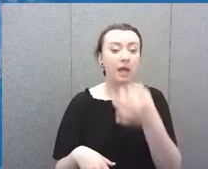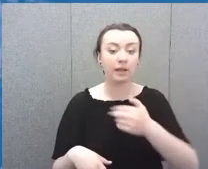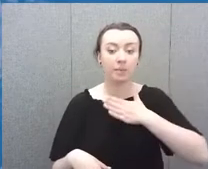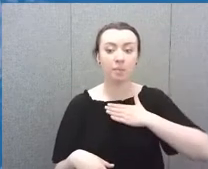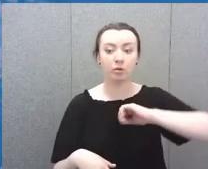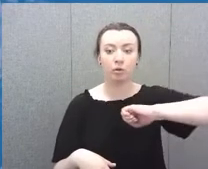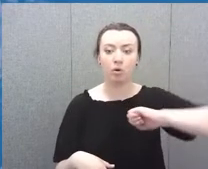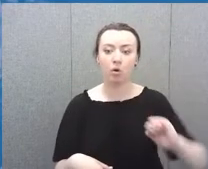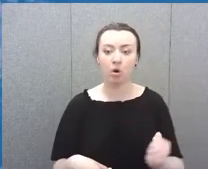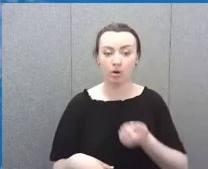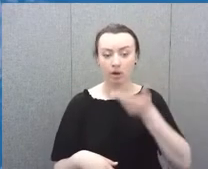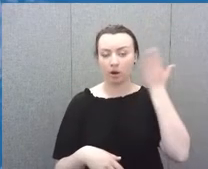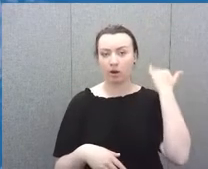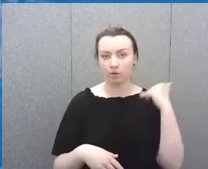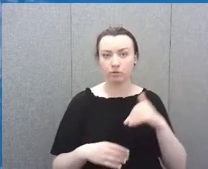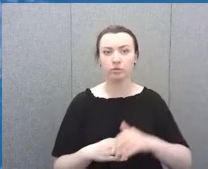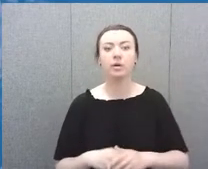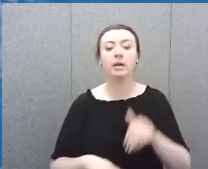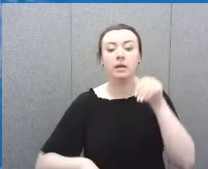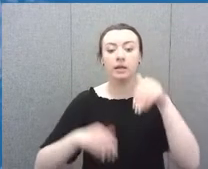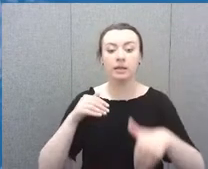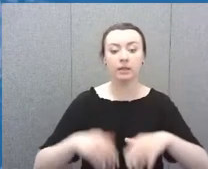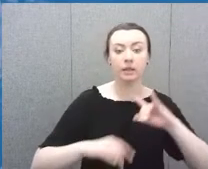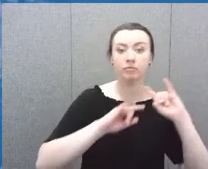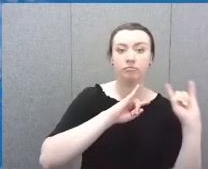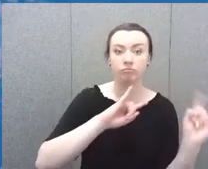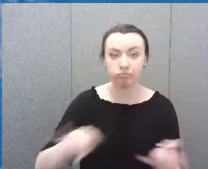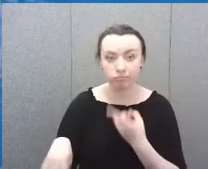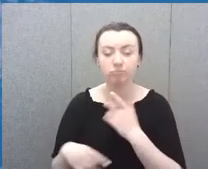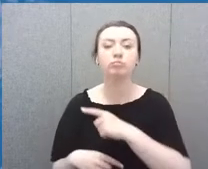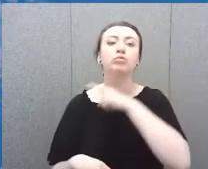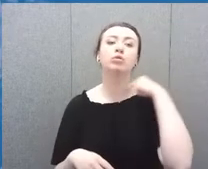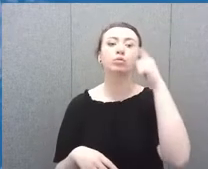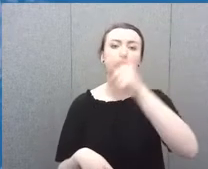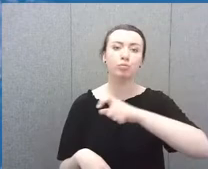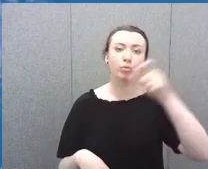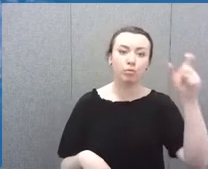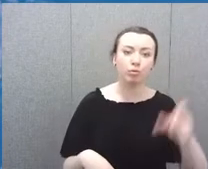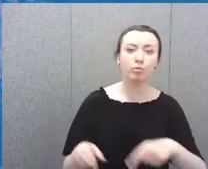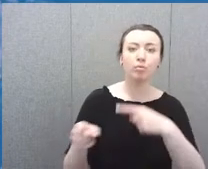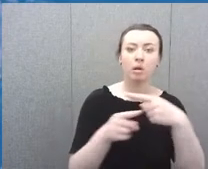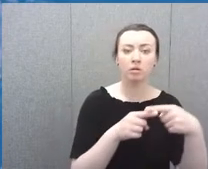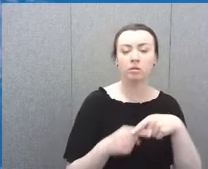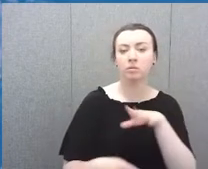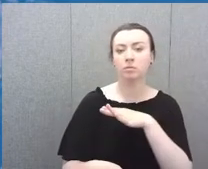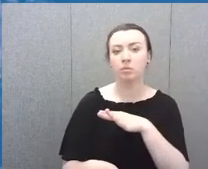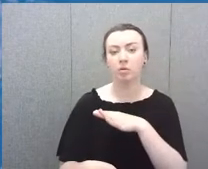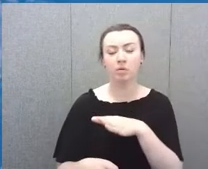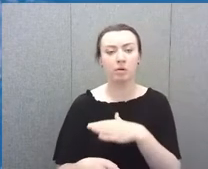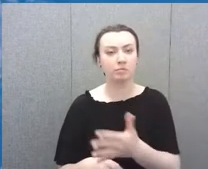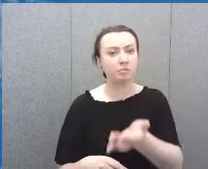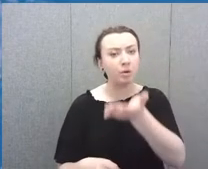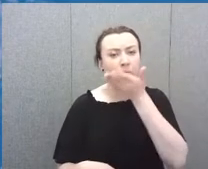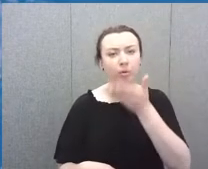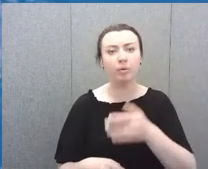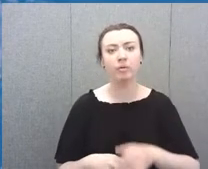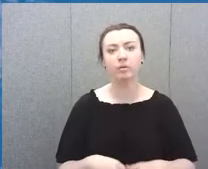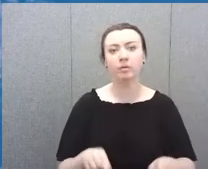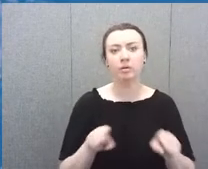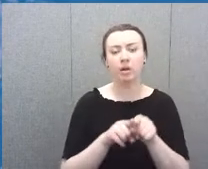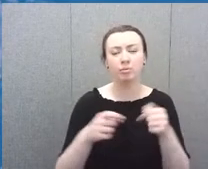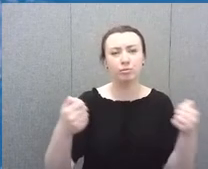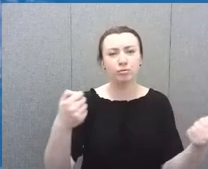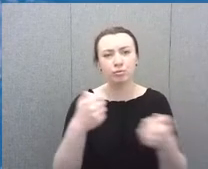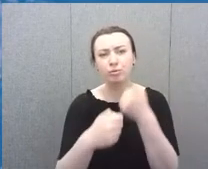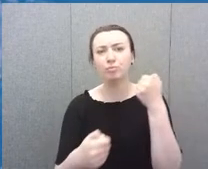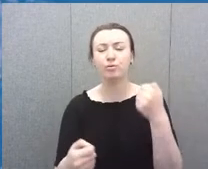что происходило это без каких-то особых там, не то что усилий, но просто люди вышли на улицы, и я имею в виду, что вот эти фотографии очень